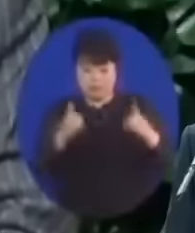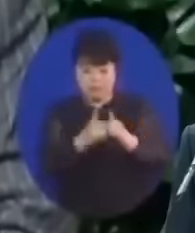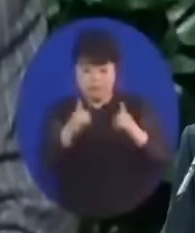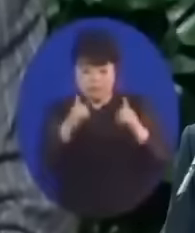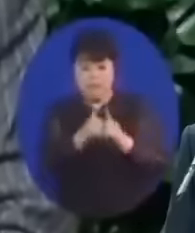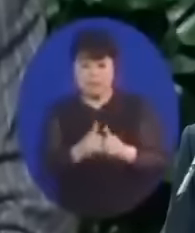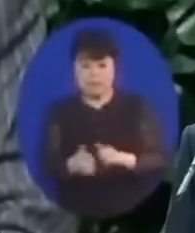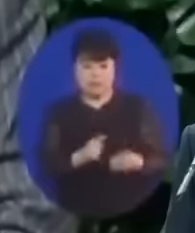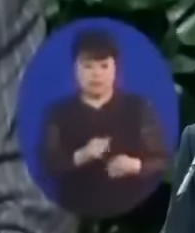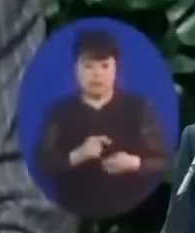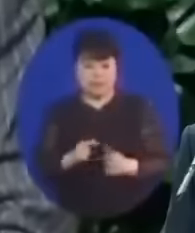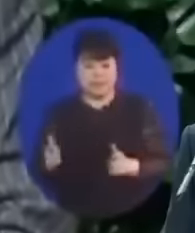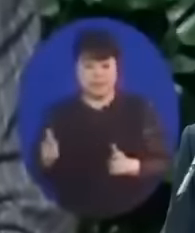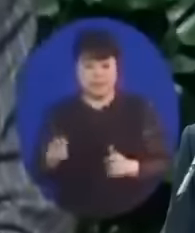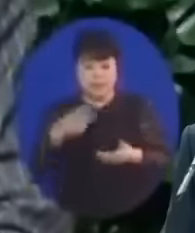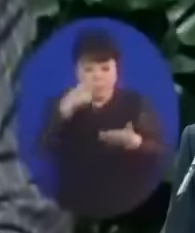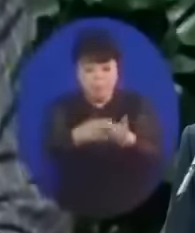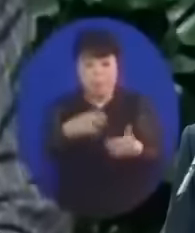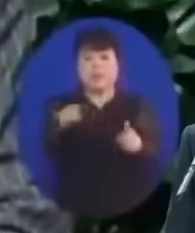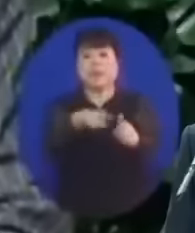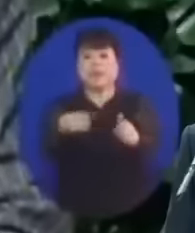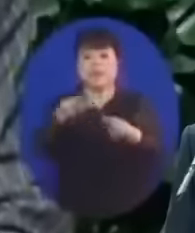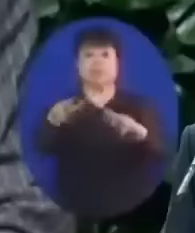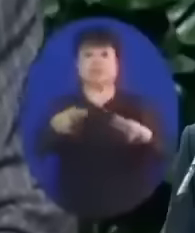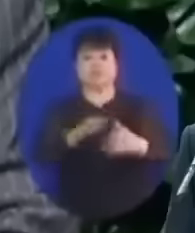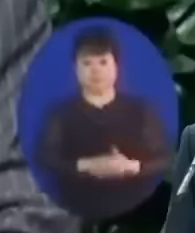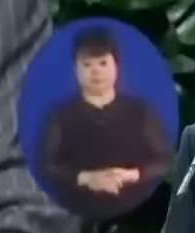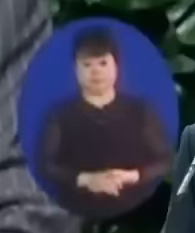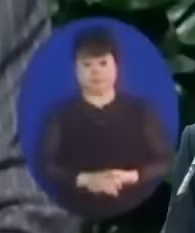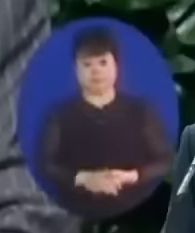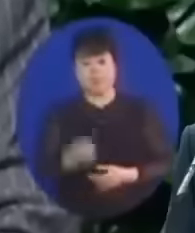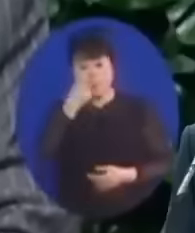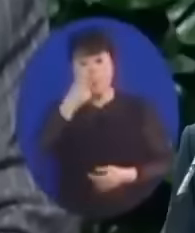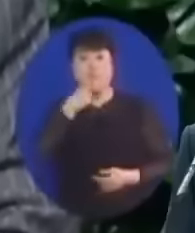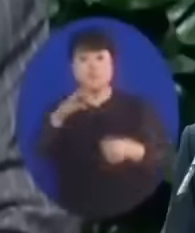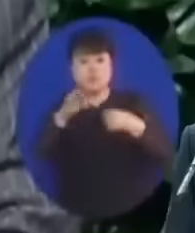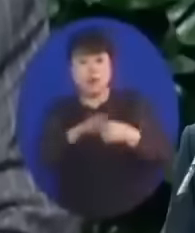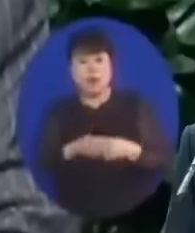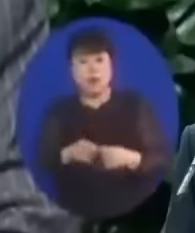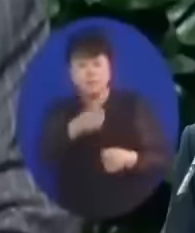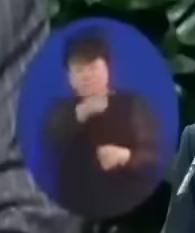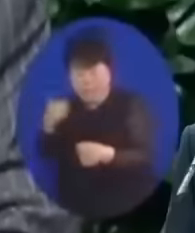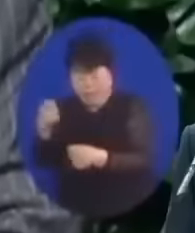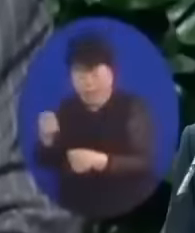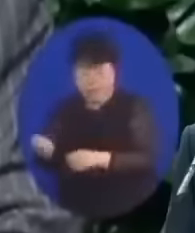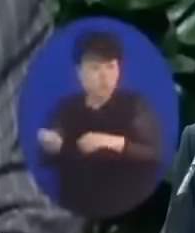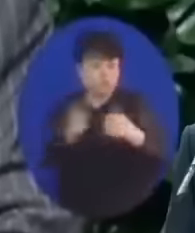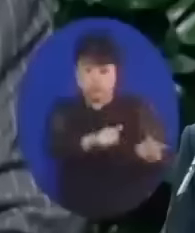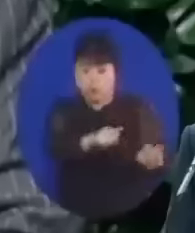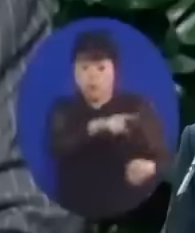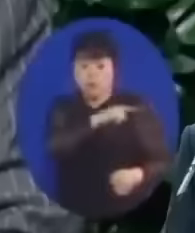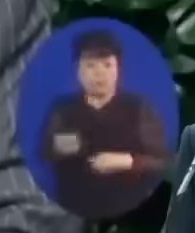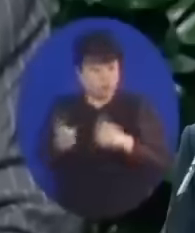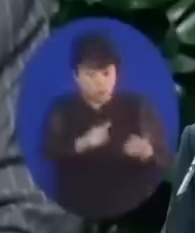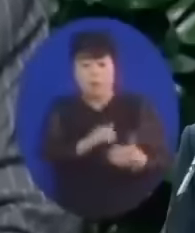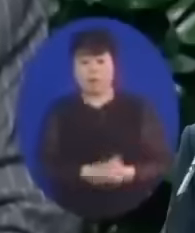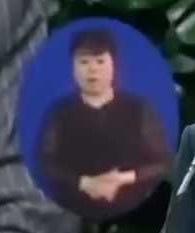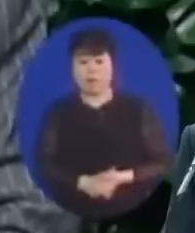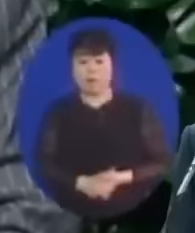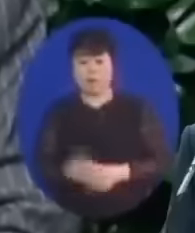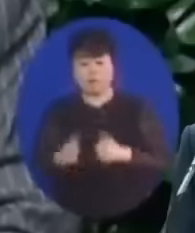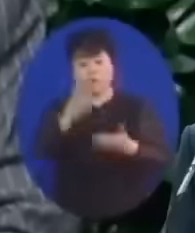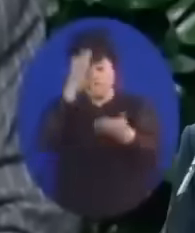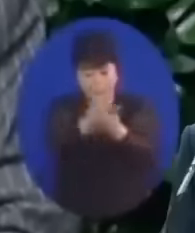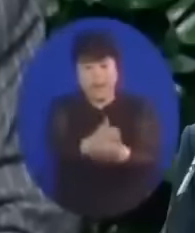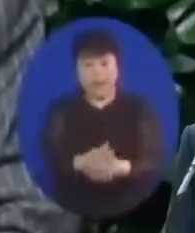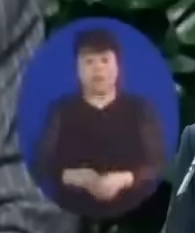전쟁에서 안 죽는 법을 내가 가르치고 있는 것이다. 안 배워놓으면 총알바지가 제일 먼저 된다. 죽지